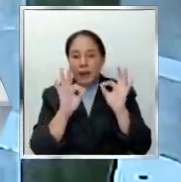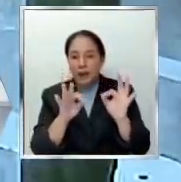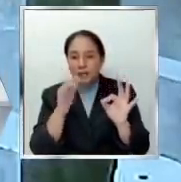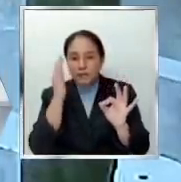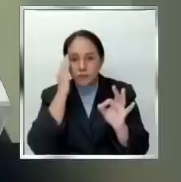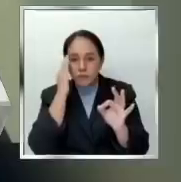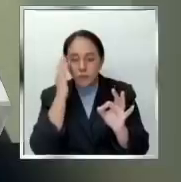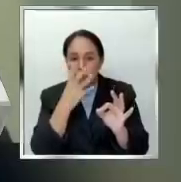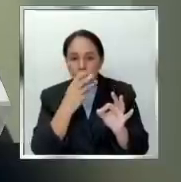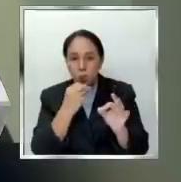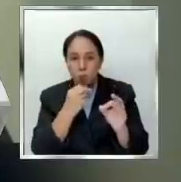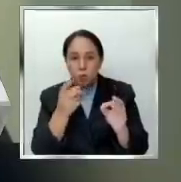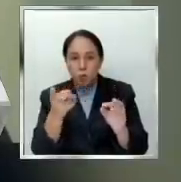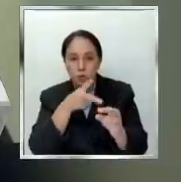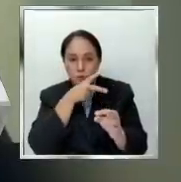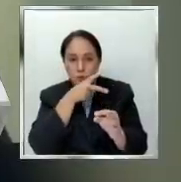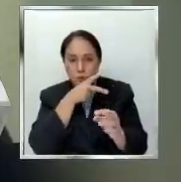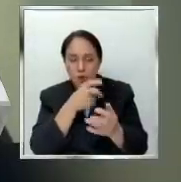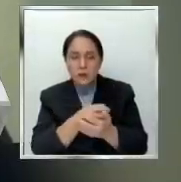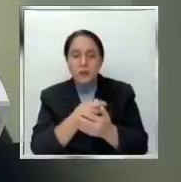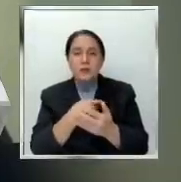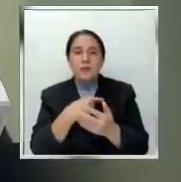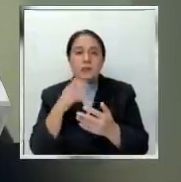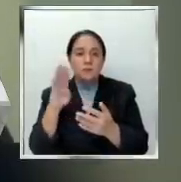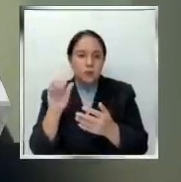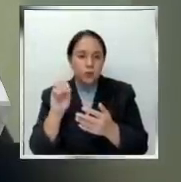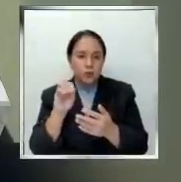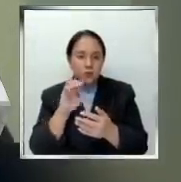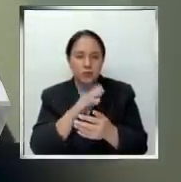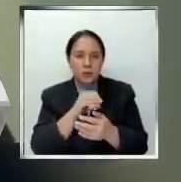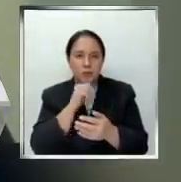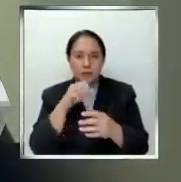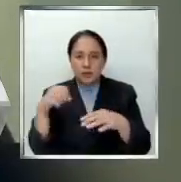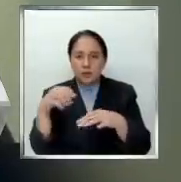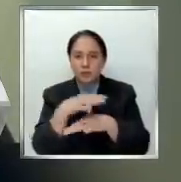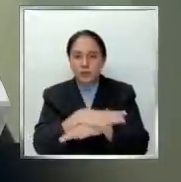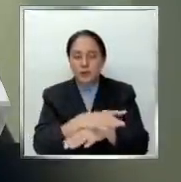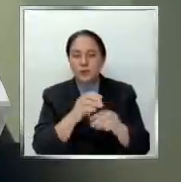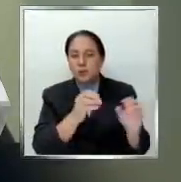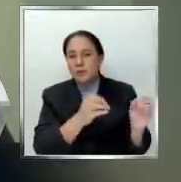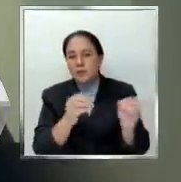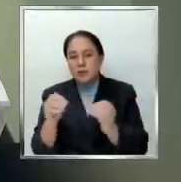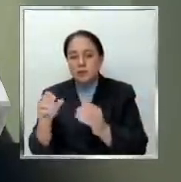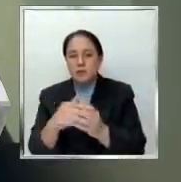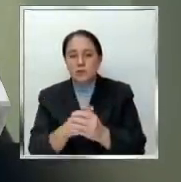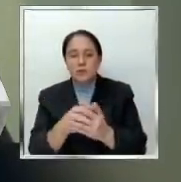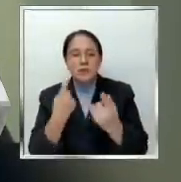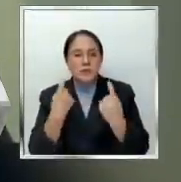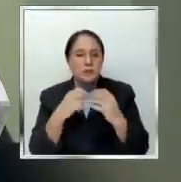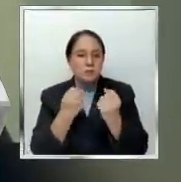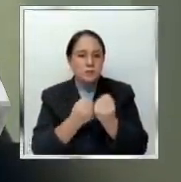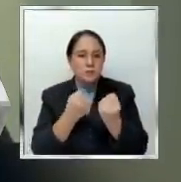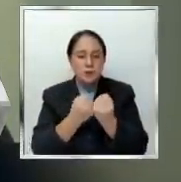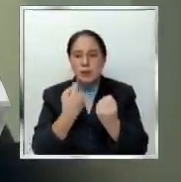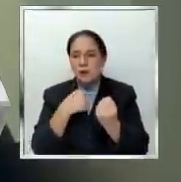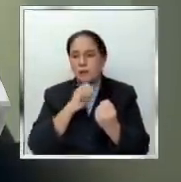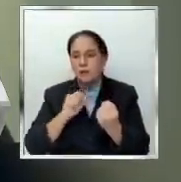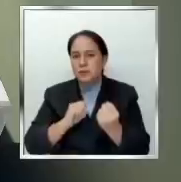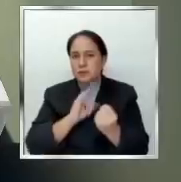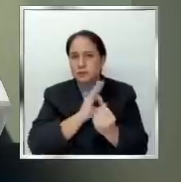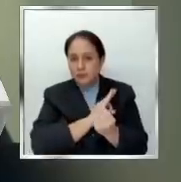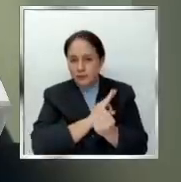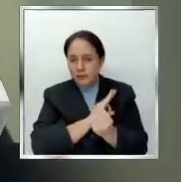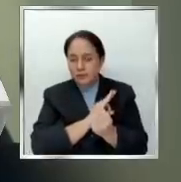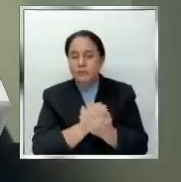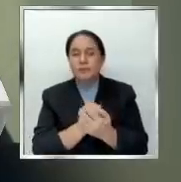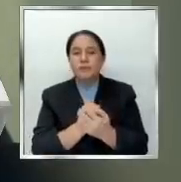mga salarin. Siniguro naman ng BOC na hindi maapektuhan ang kanilang operasyon. We're trying to support our people as much as possible, no?